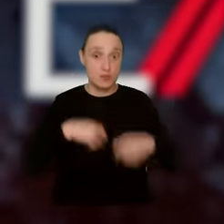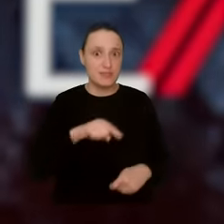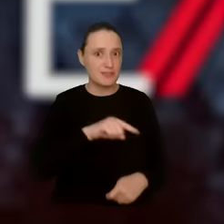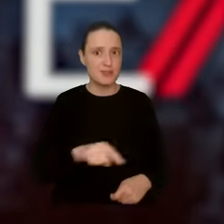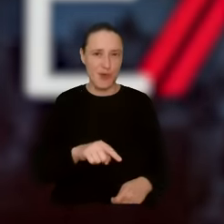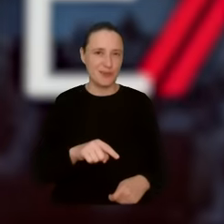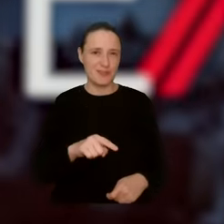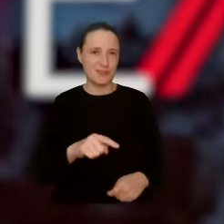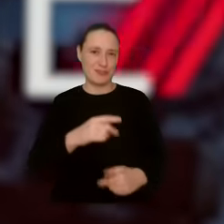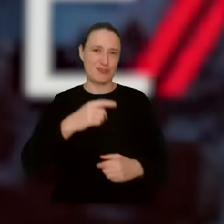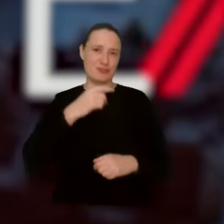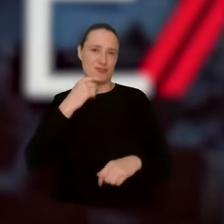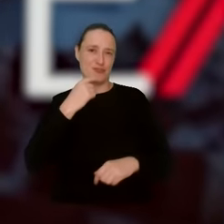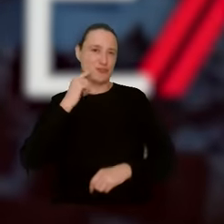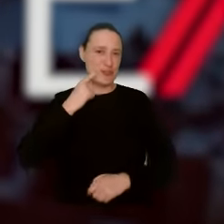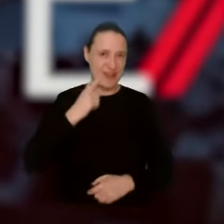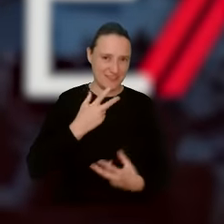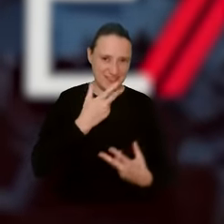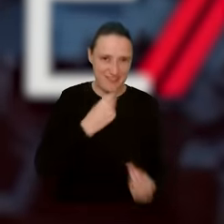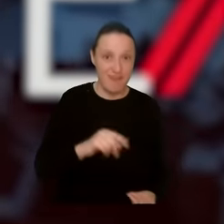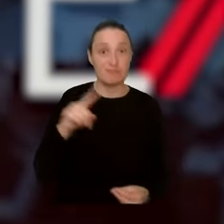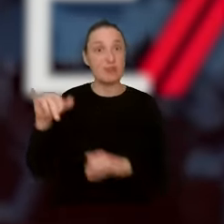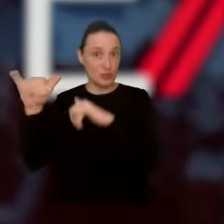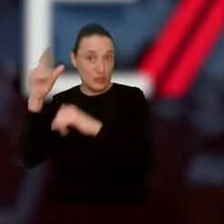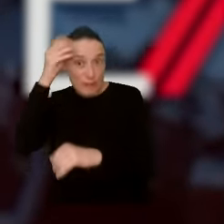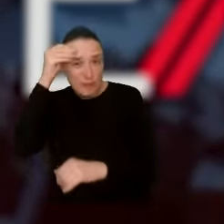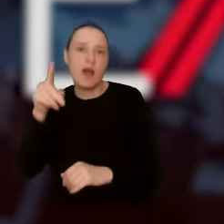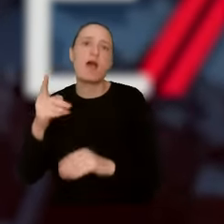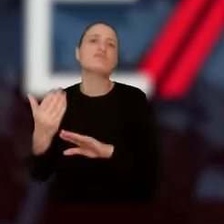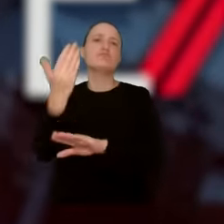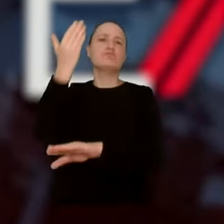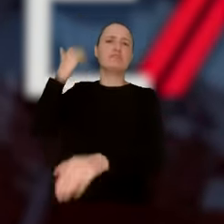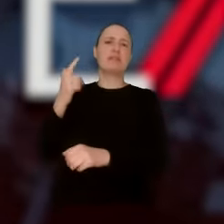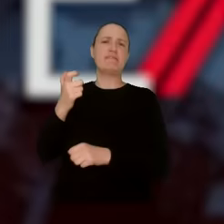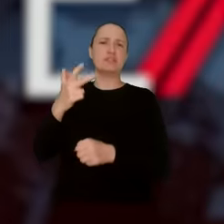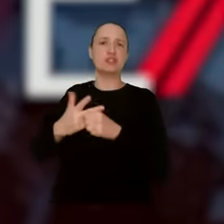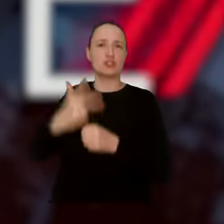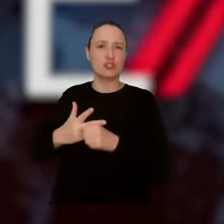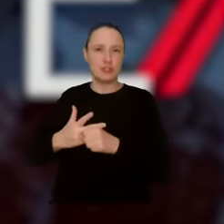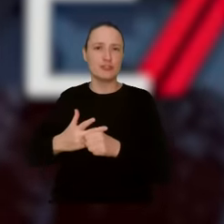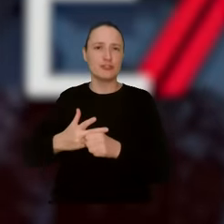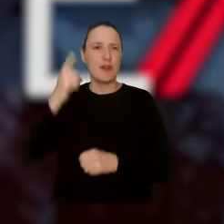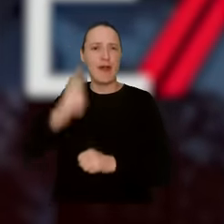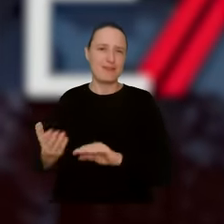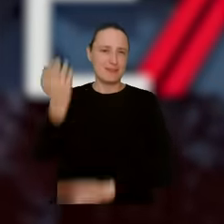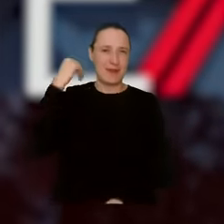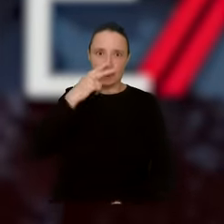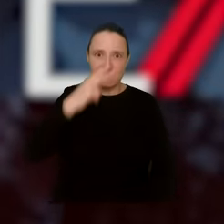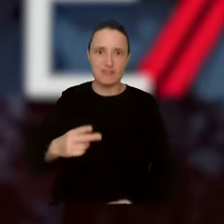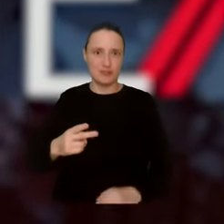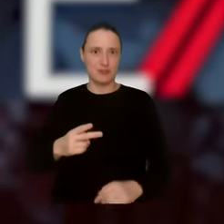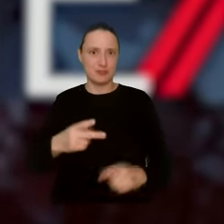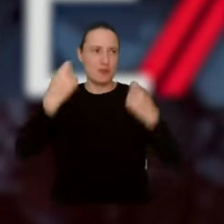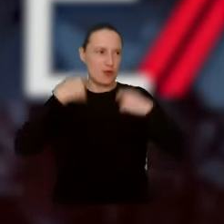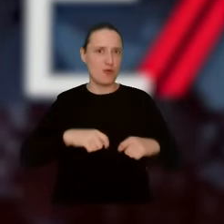czym obecny rząd zdaje się zapominać. A wystarczy cofnąć się w czasie dokładnie o 230 lat, by przekonać się o chłopskiej sile. Wiktoria